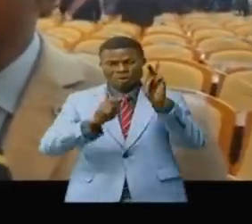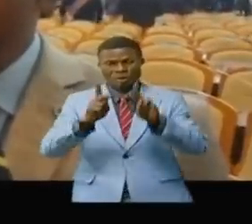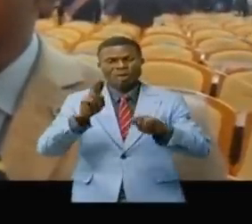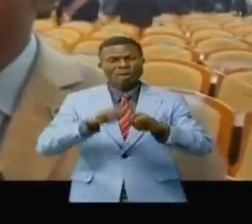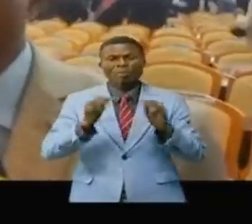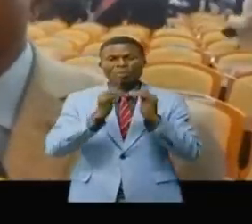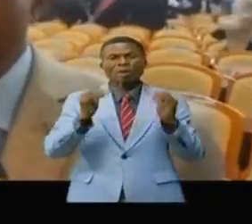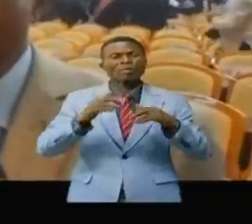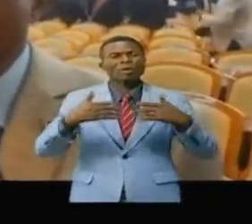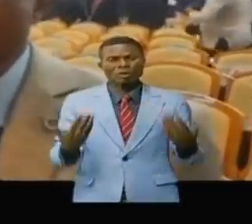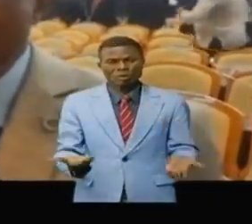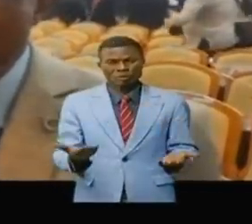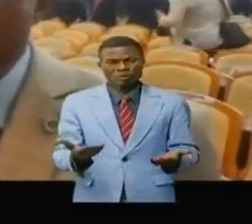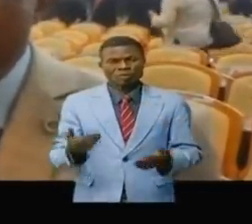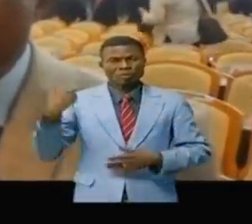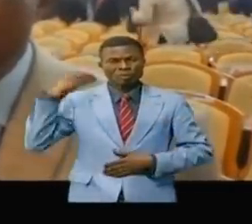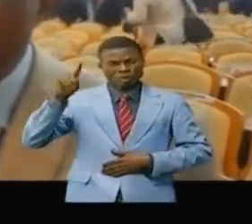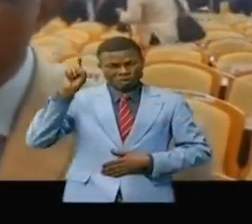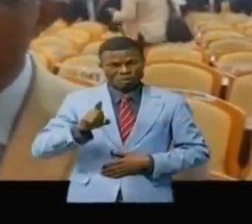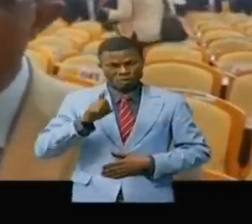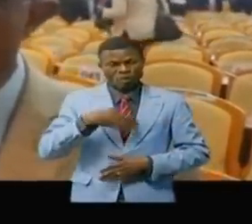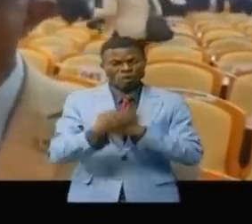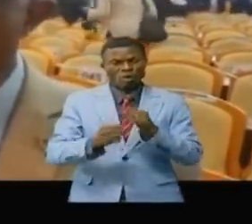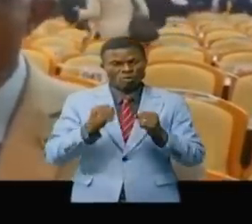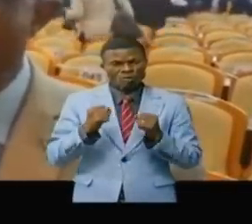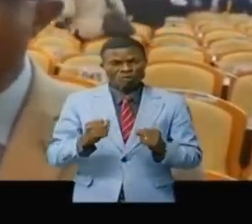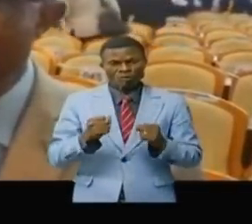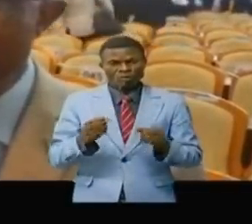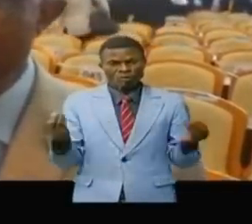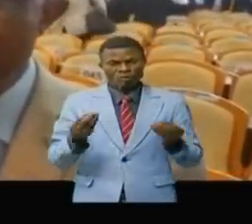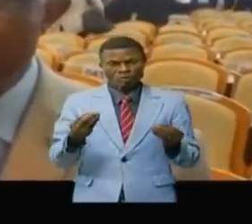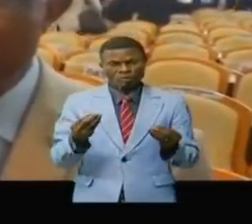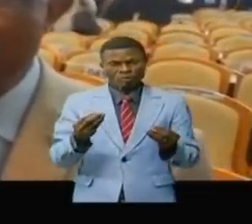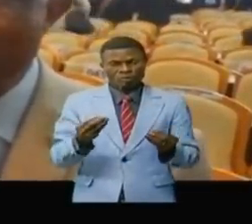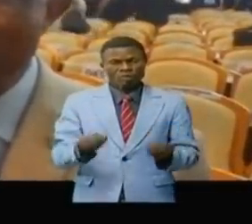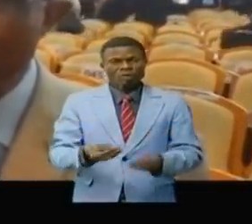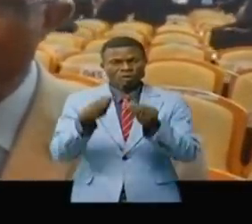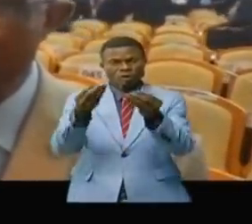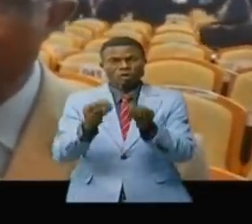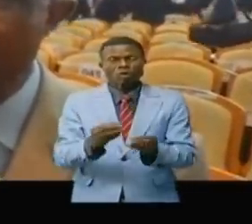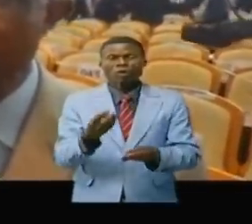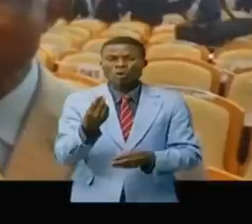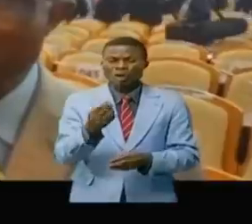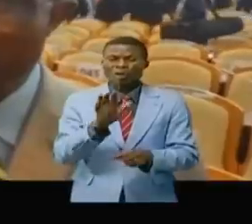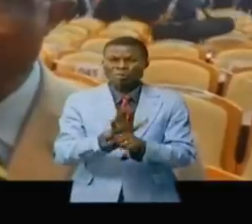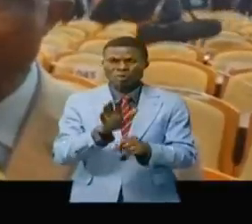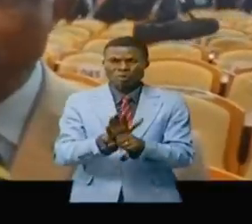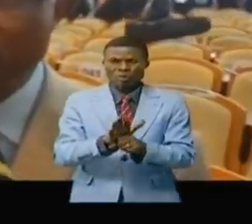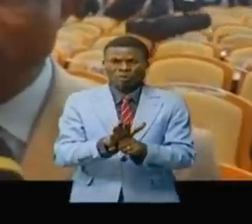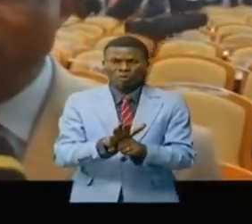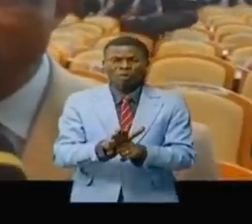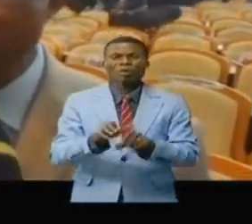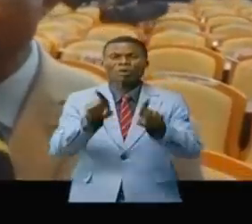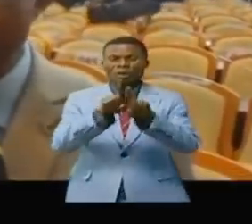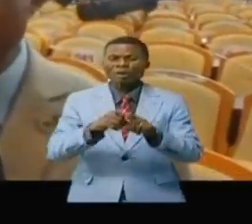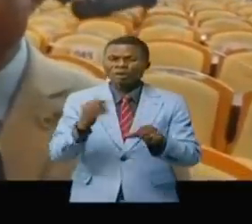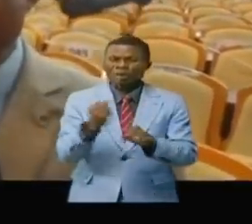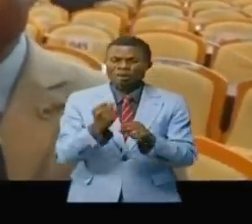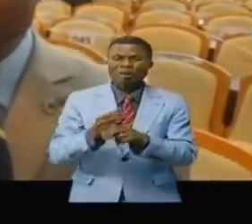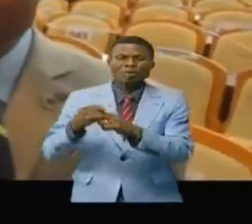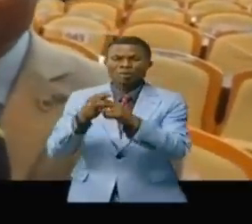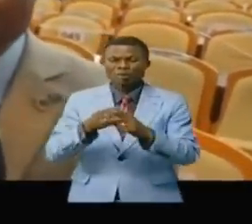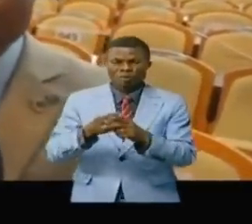à l'aise. L'État doit quand même faire de tout son mieux pour essayer de donner des moyens conséquents à l'armée et aux services de